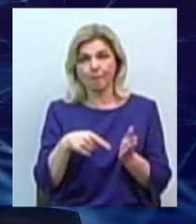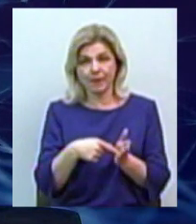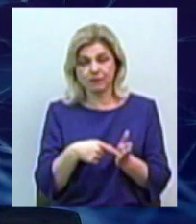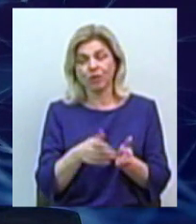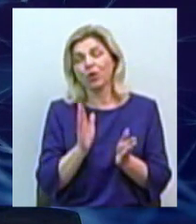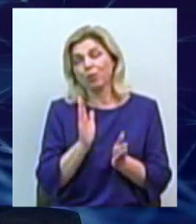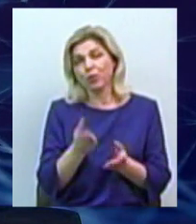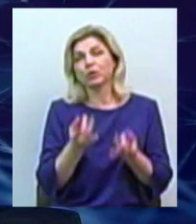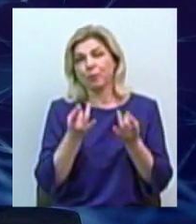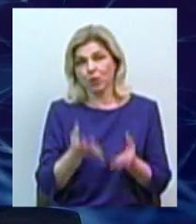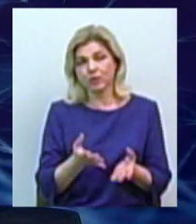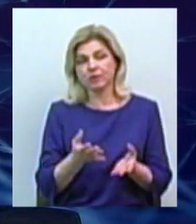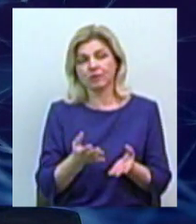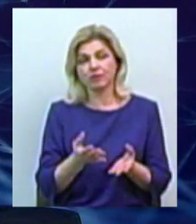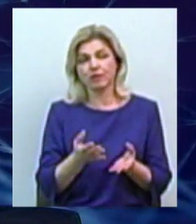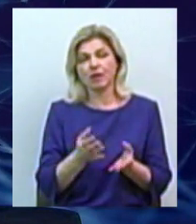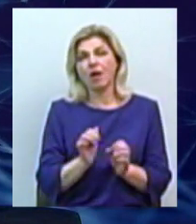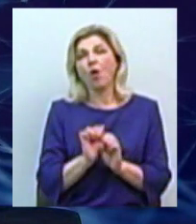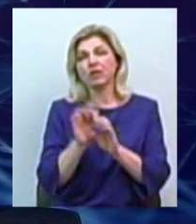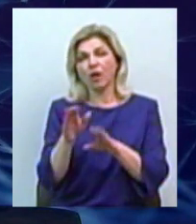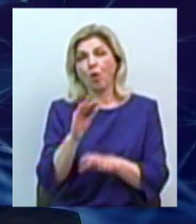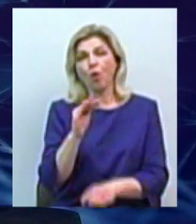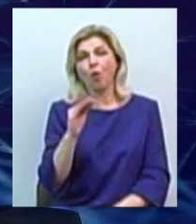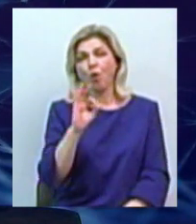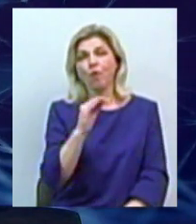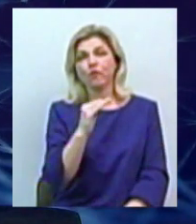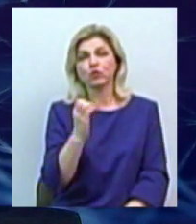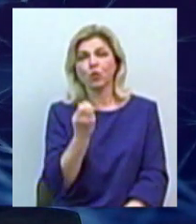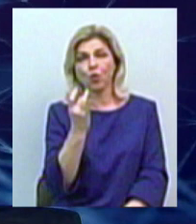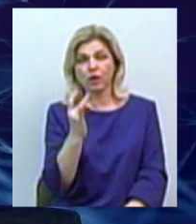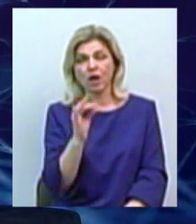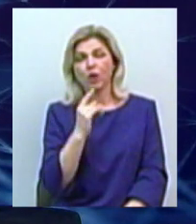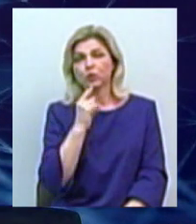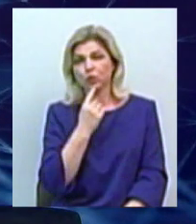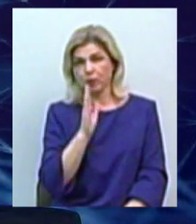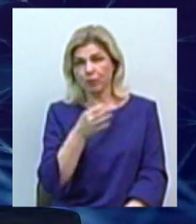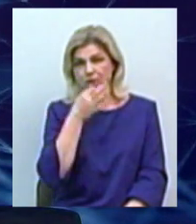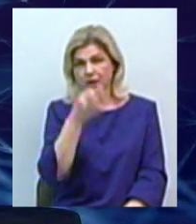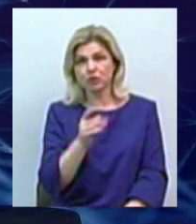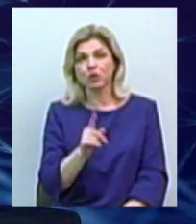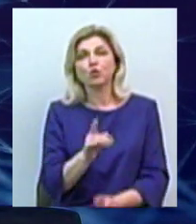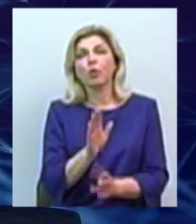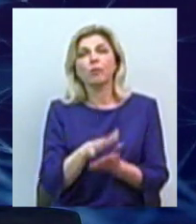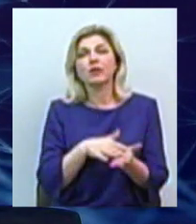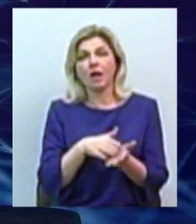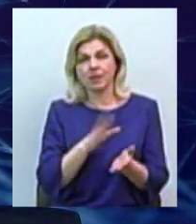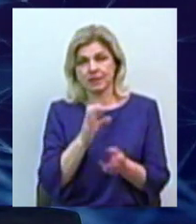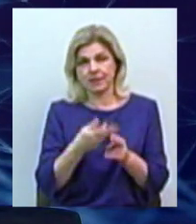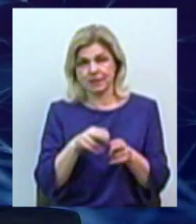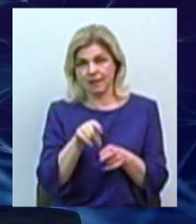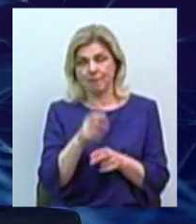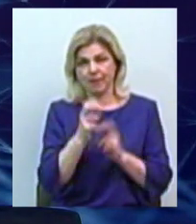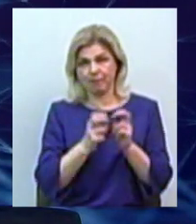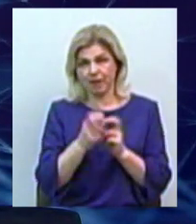буде просто виведено фактично в офшори, і важко буде сказати, що буде з цим підприємством, як буде